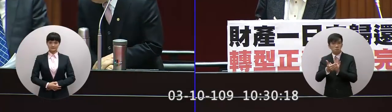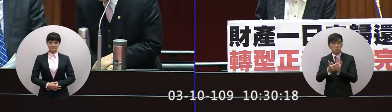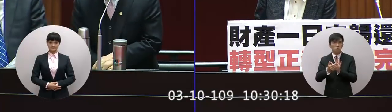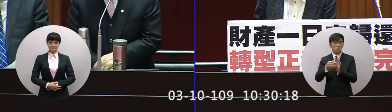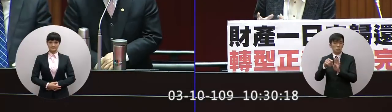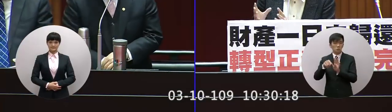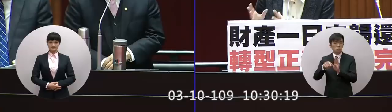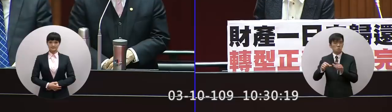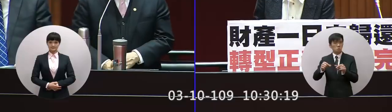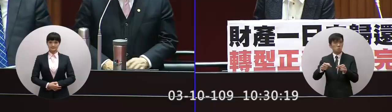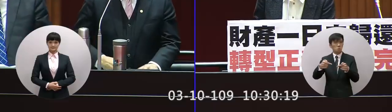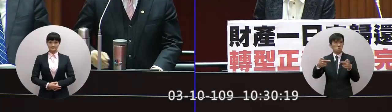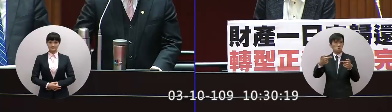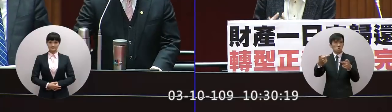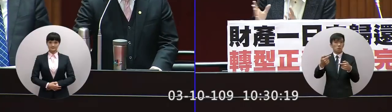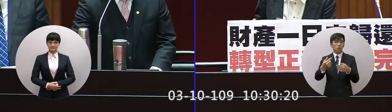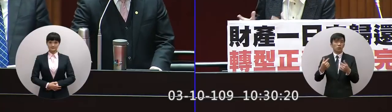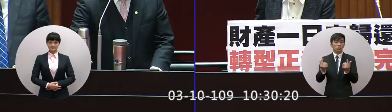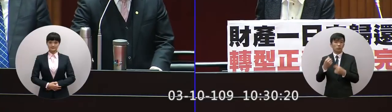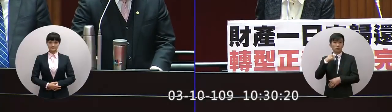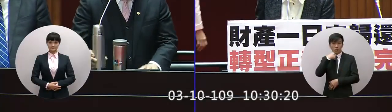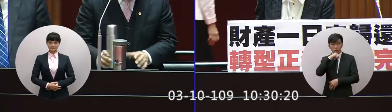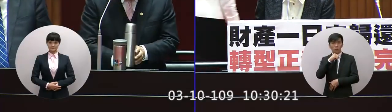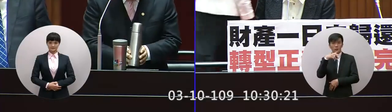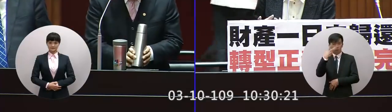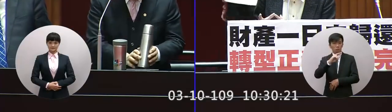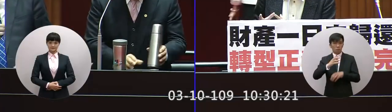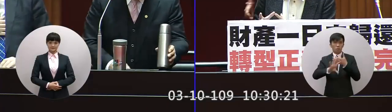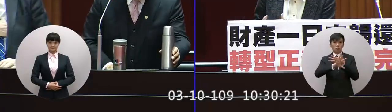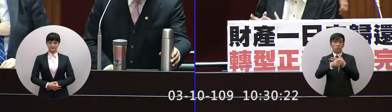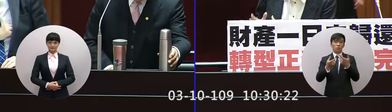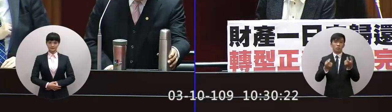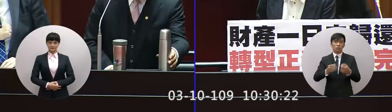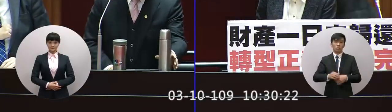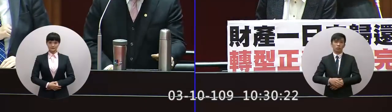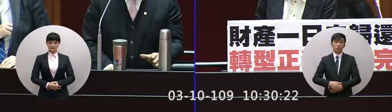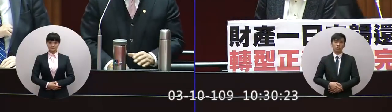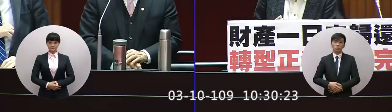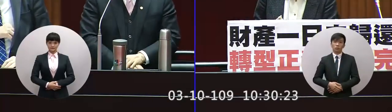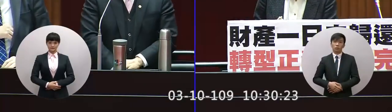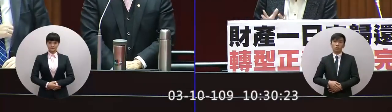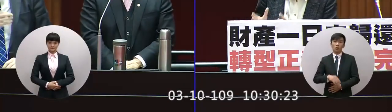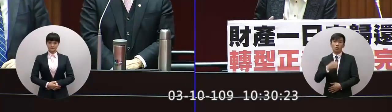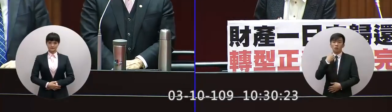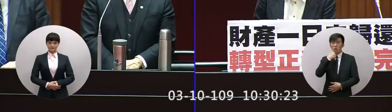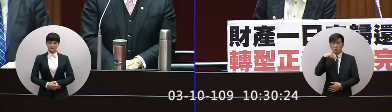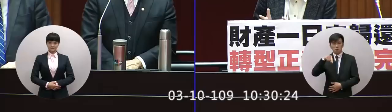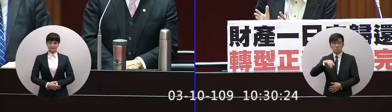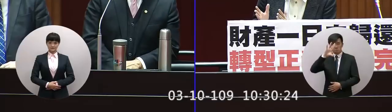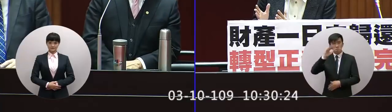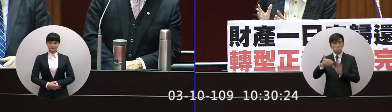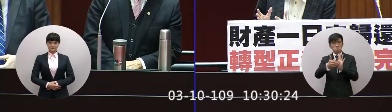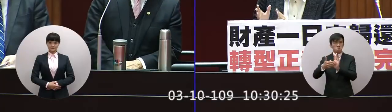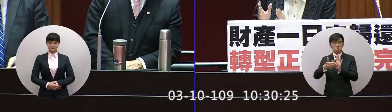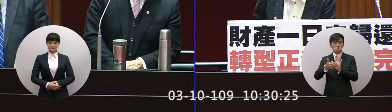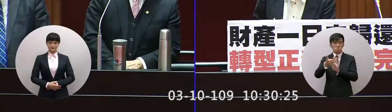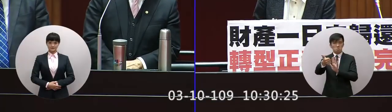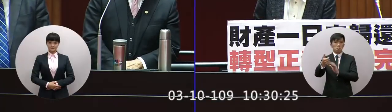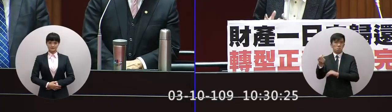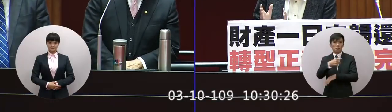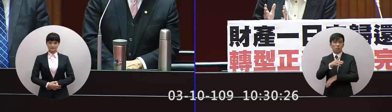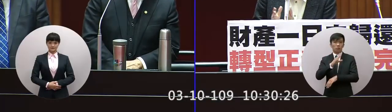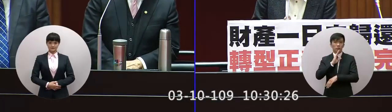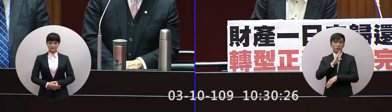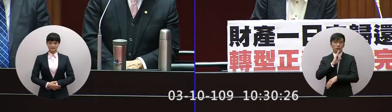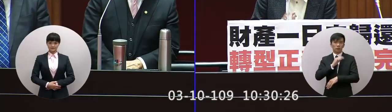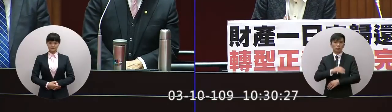发的严峻，应该说不止台湾，其实全世界都是这样子。那台湾其实已经算是防疫做得非常好的地